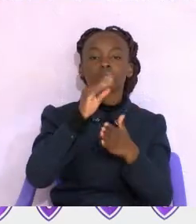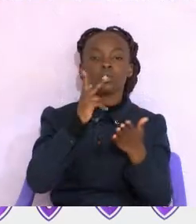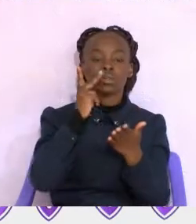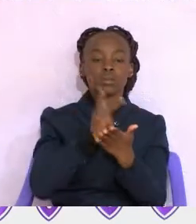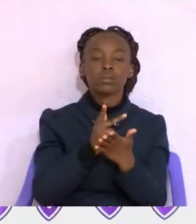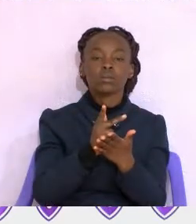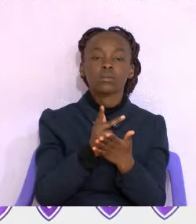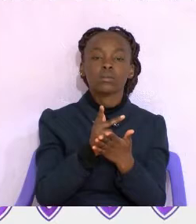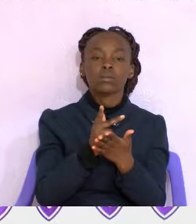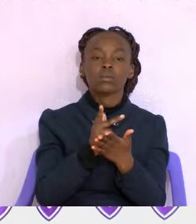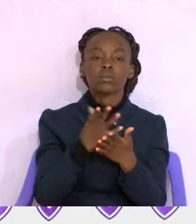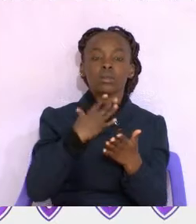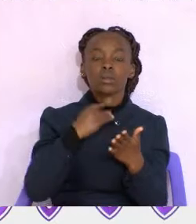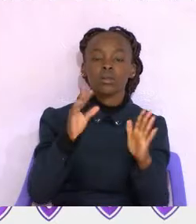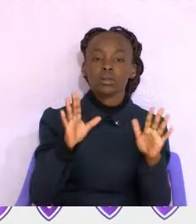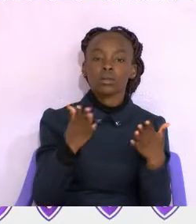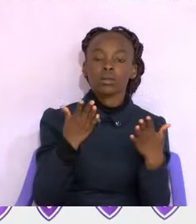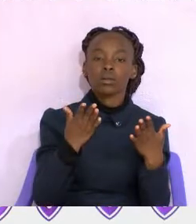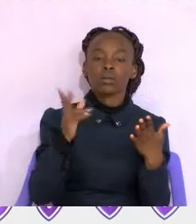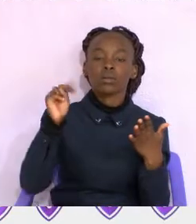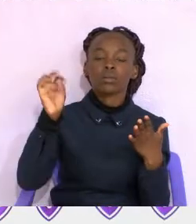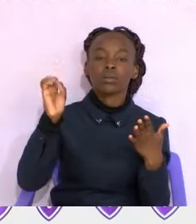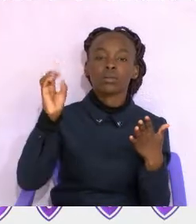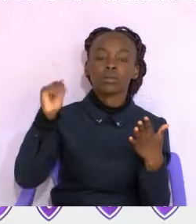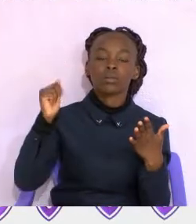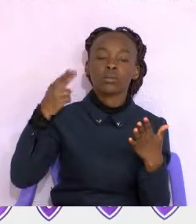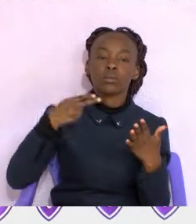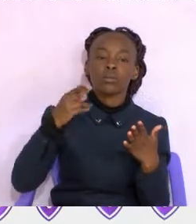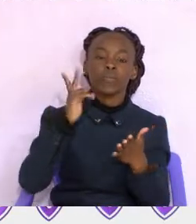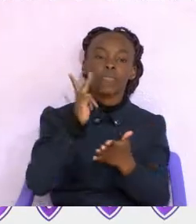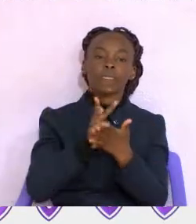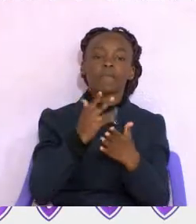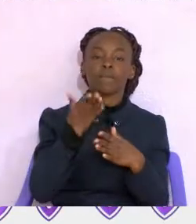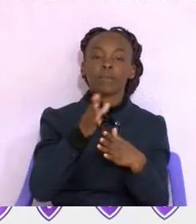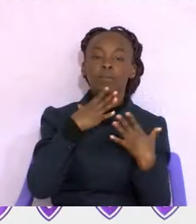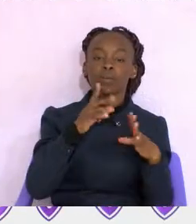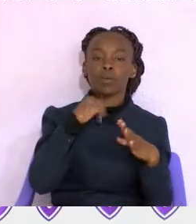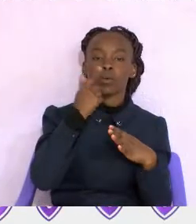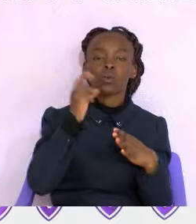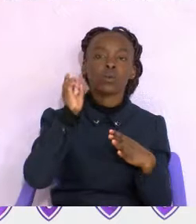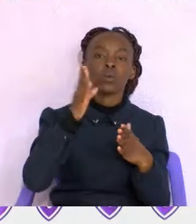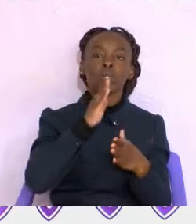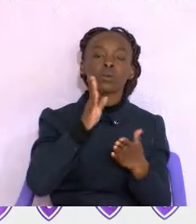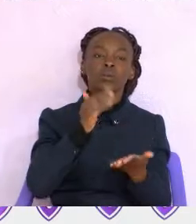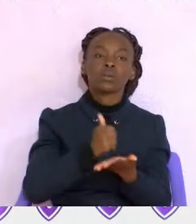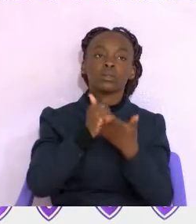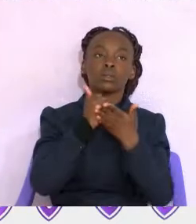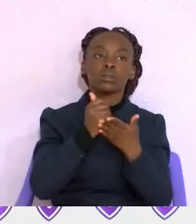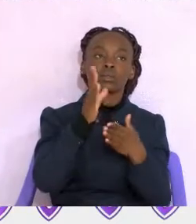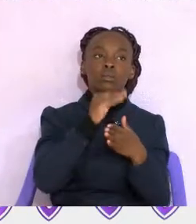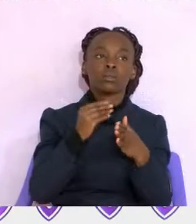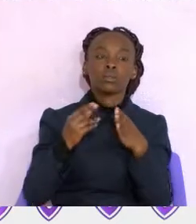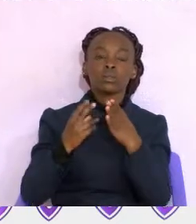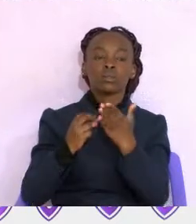vile wapendwa Nuhu alihifadhika, kuna watu watahifadhika. Kuna watu watasaidika. Kuna watu watabobea